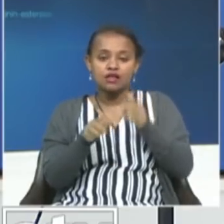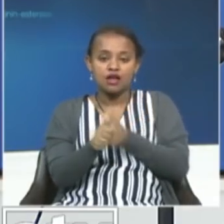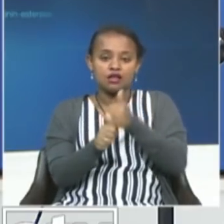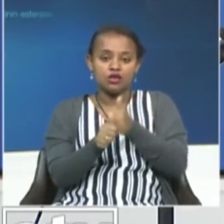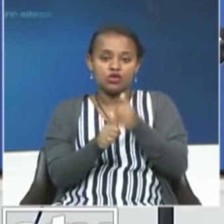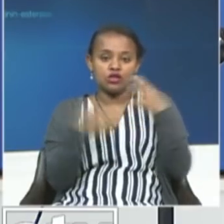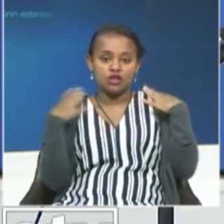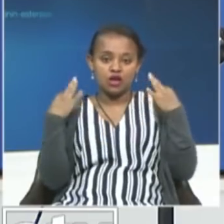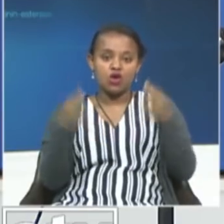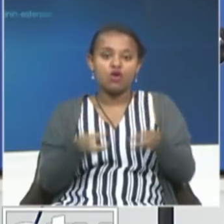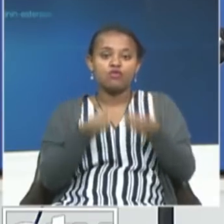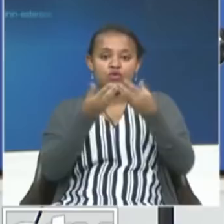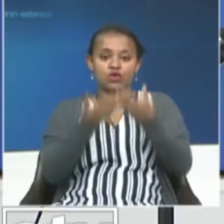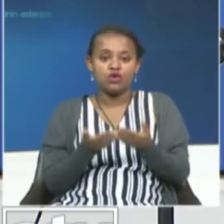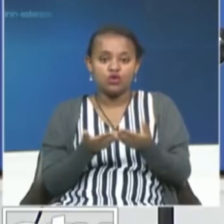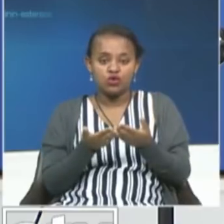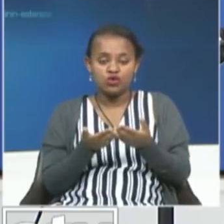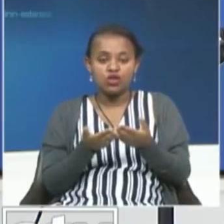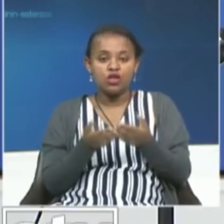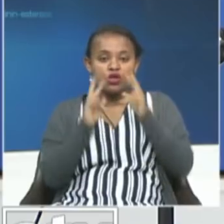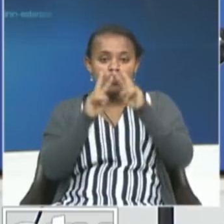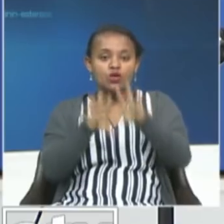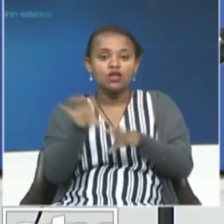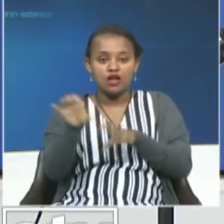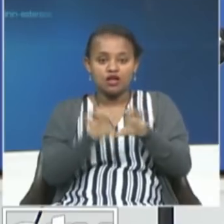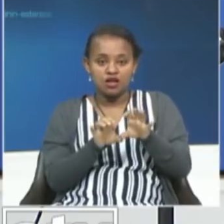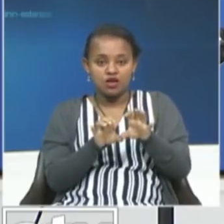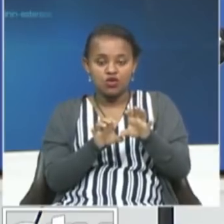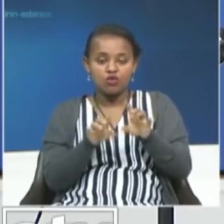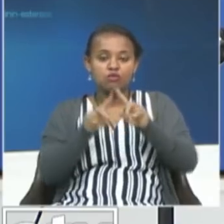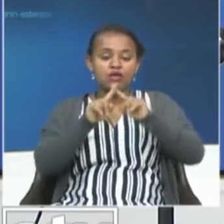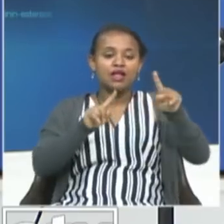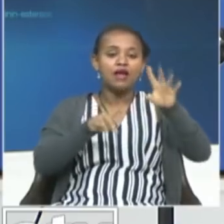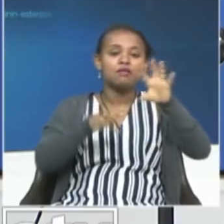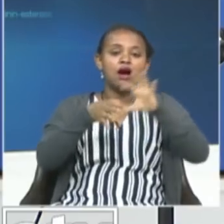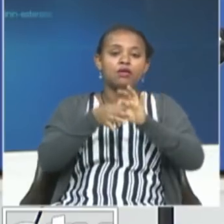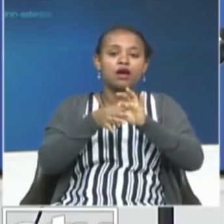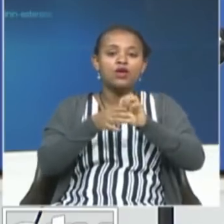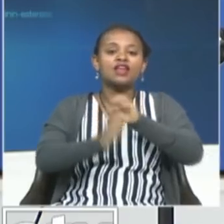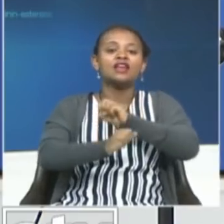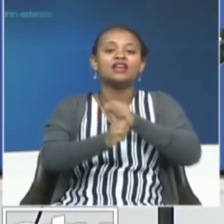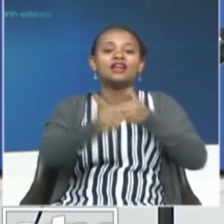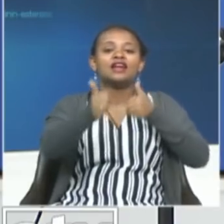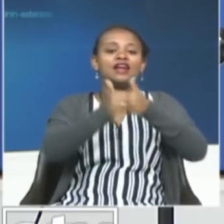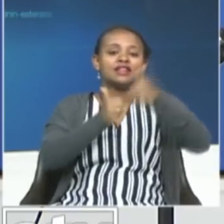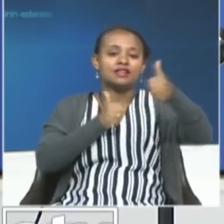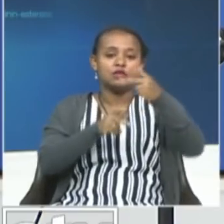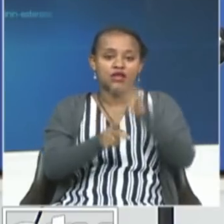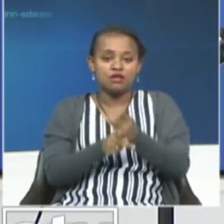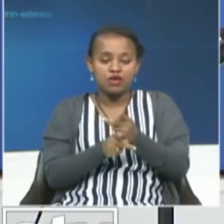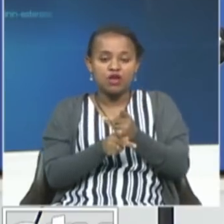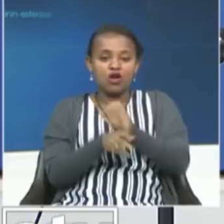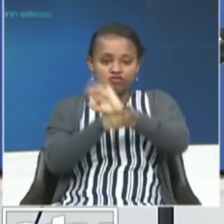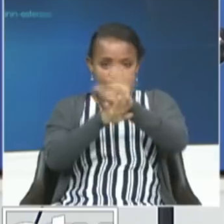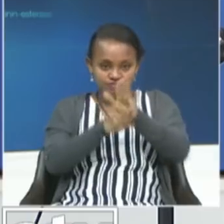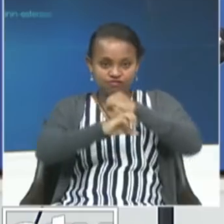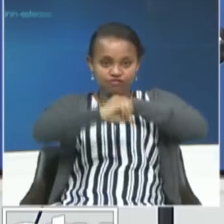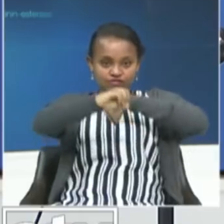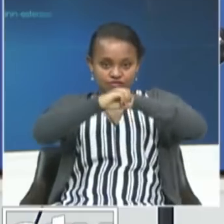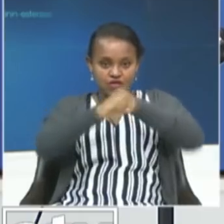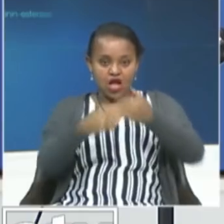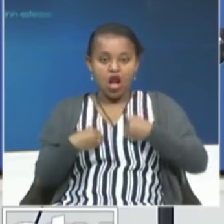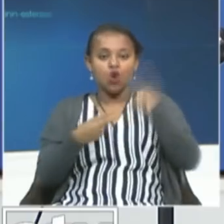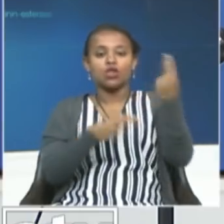በቤት ሆኖ በኮሮና ላይ ነው ትኩረት ያደረገው። በተለይ ደግሞ ማህበራዊ ርቀትን መጠበቅ የኮሮና ቫይረስ ስርጭትን ለመከላከል